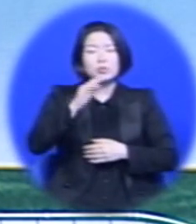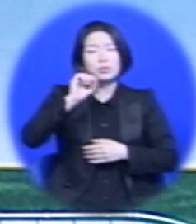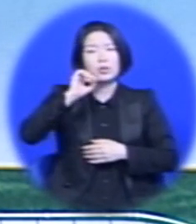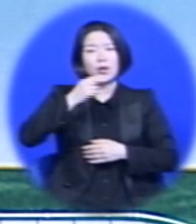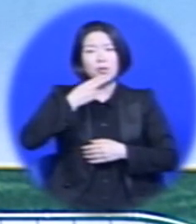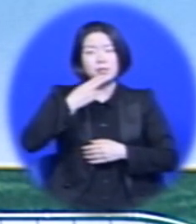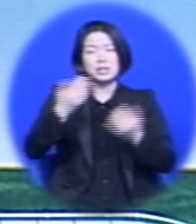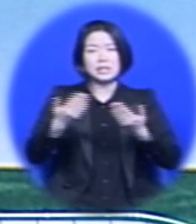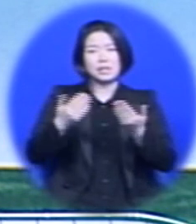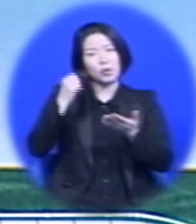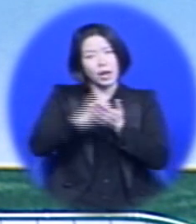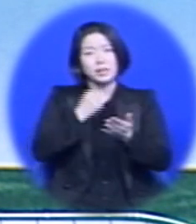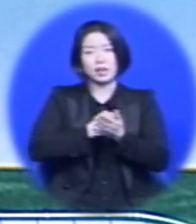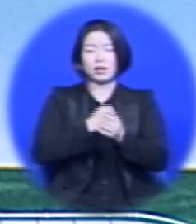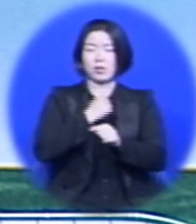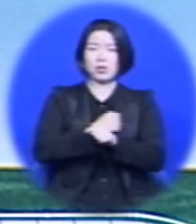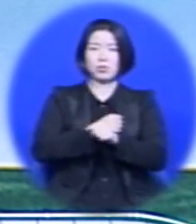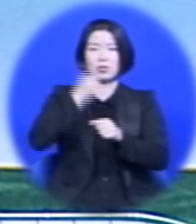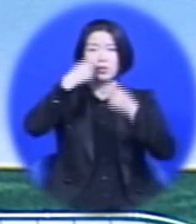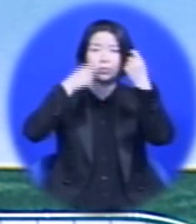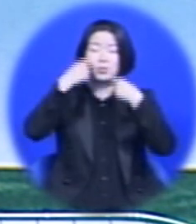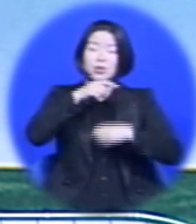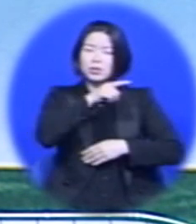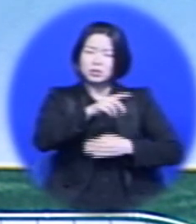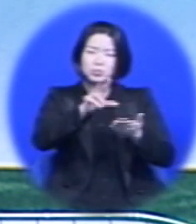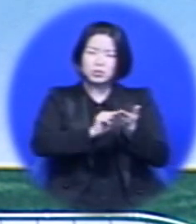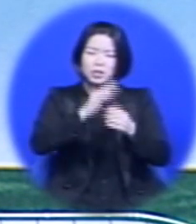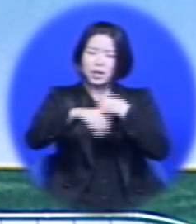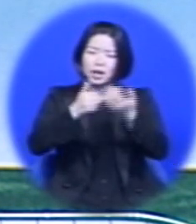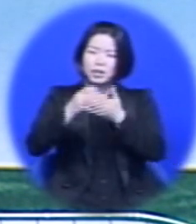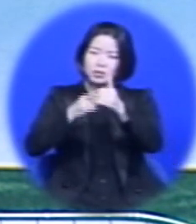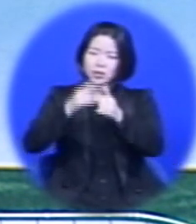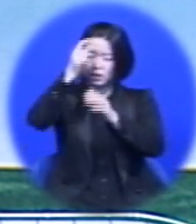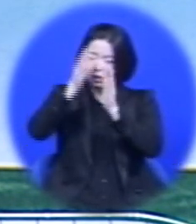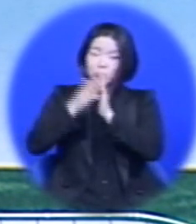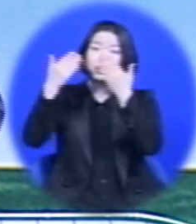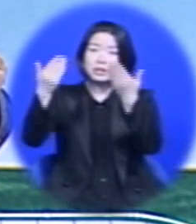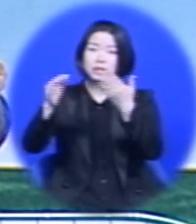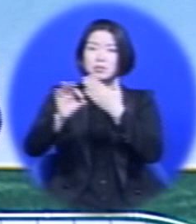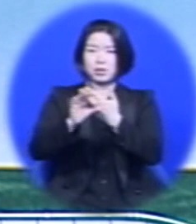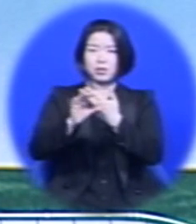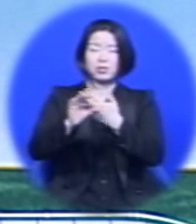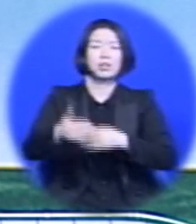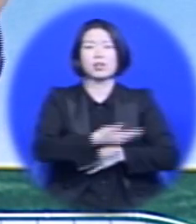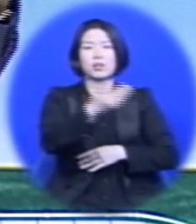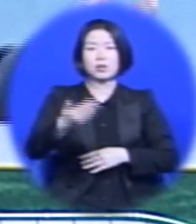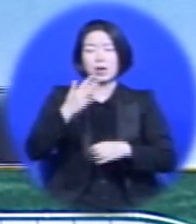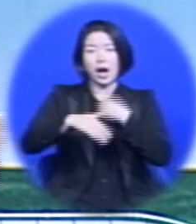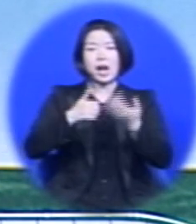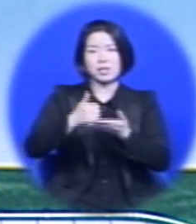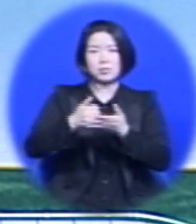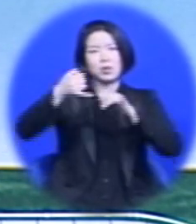생각하면서 안타까워하고 눈물로 그 문제로 하나님께 기도하면 여러분 하나님은